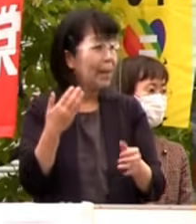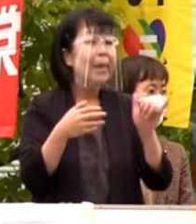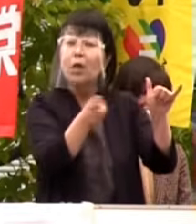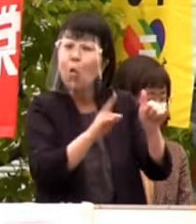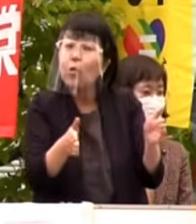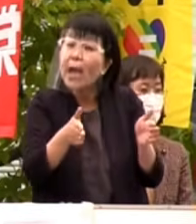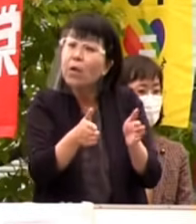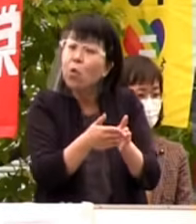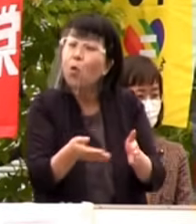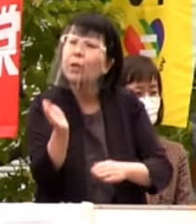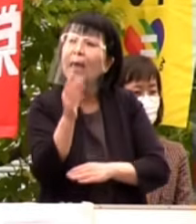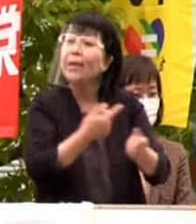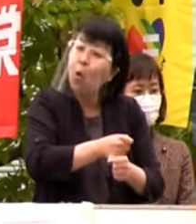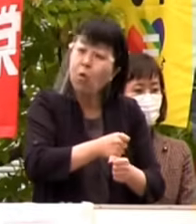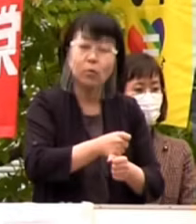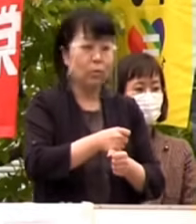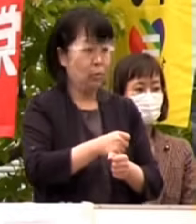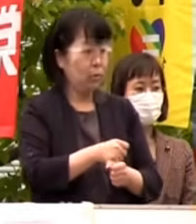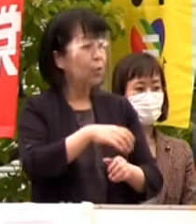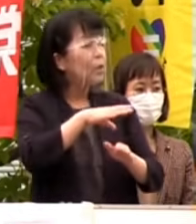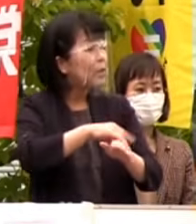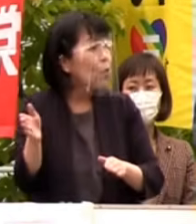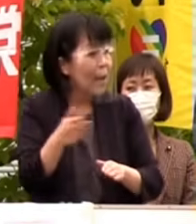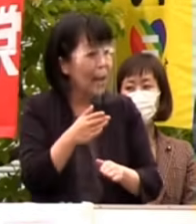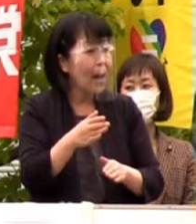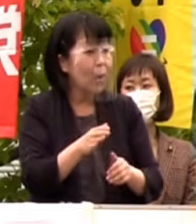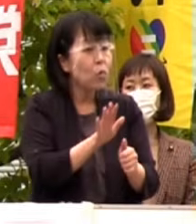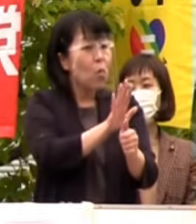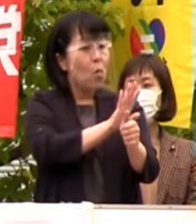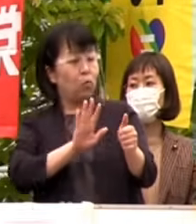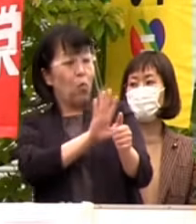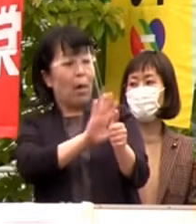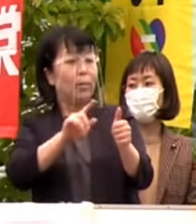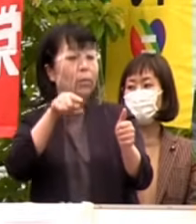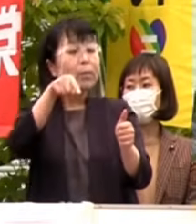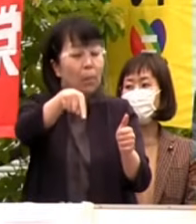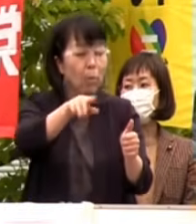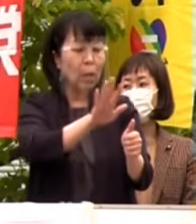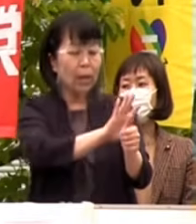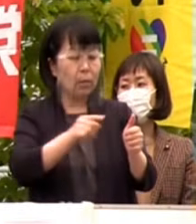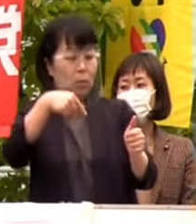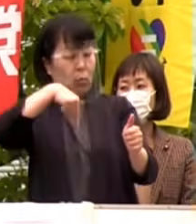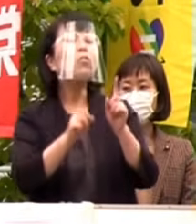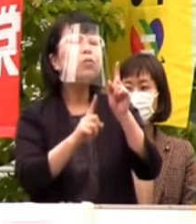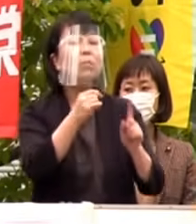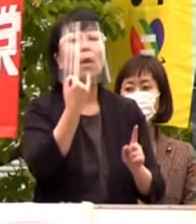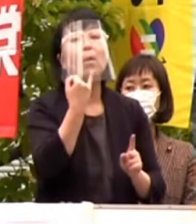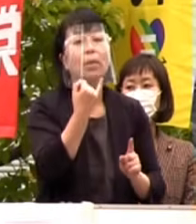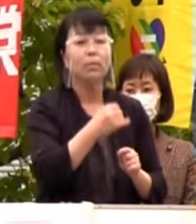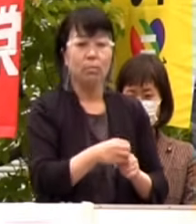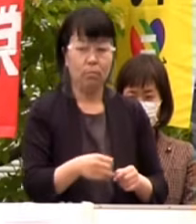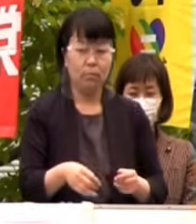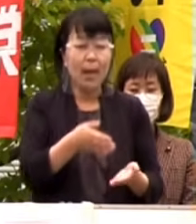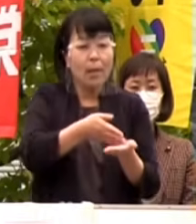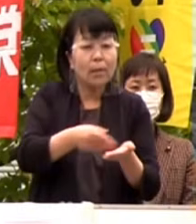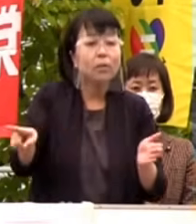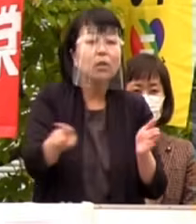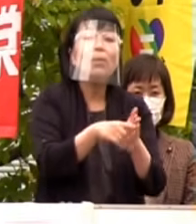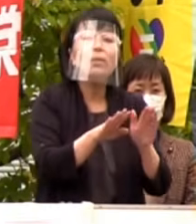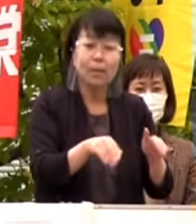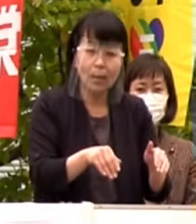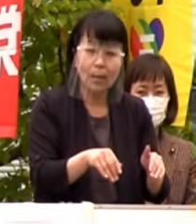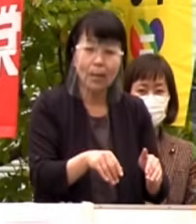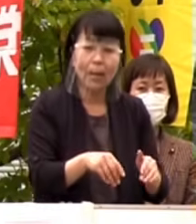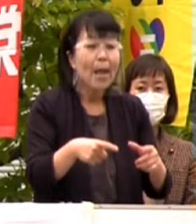作ろうと言った最初から閣内でも閣外でもどっちでもいいと言ってまいりました。要は日本の政治